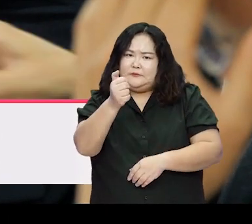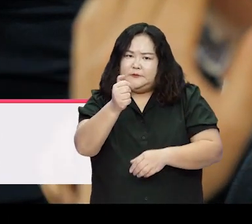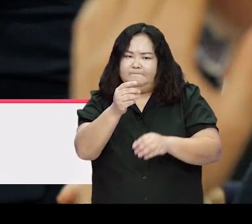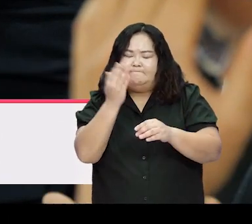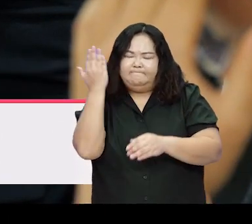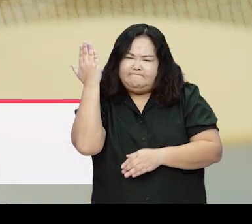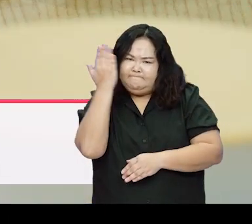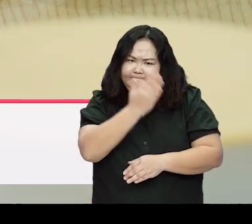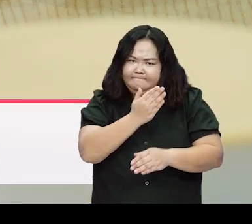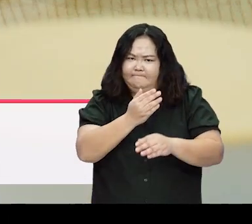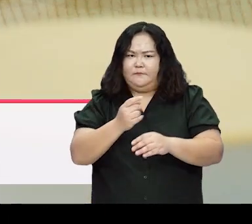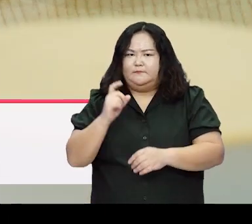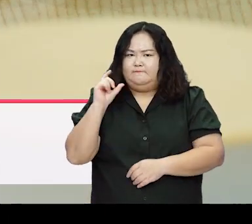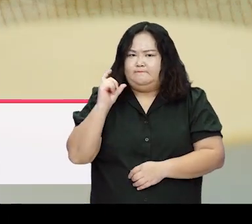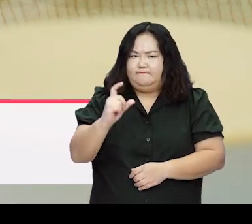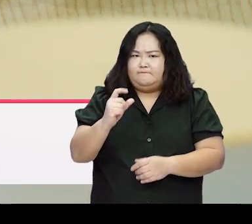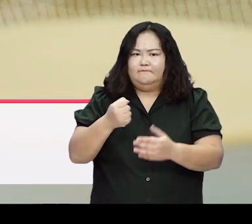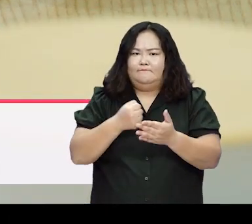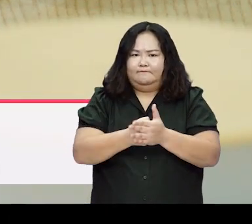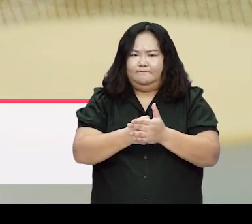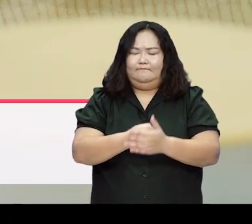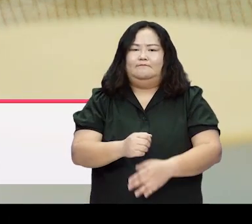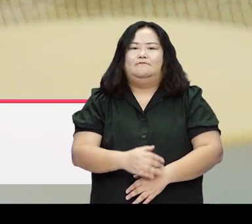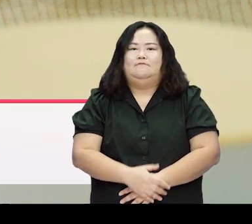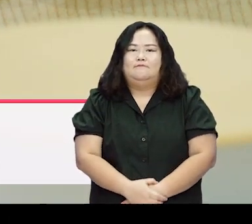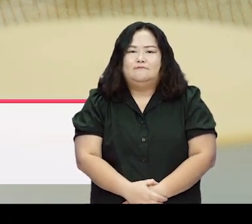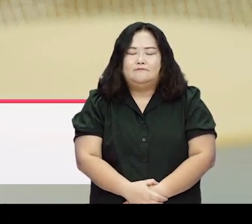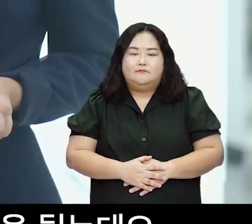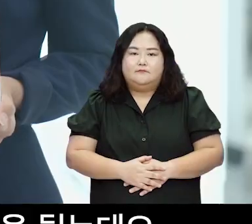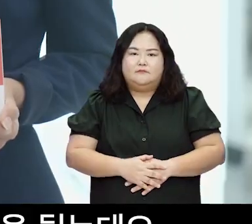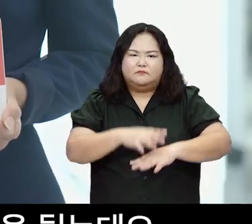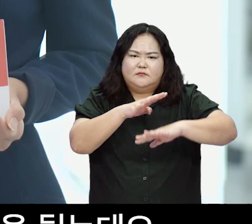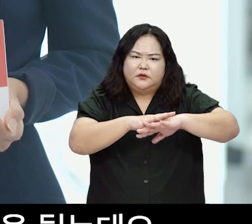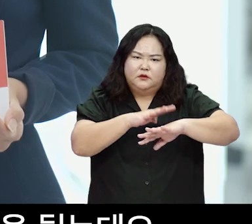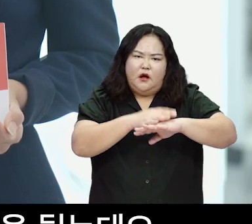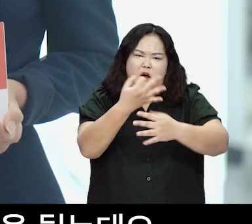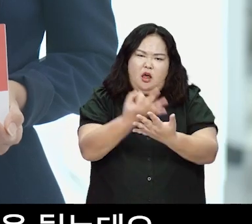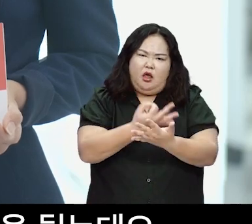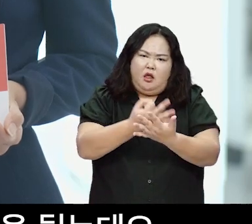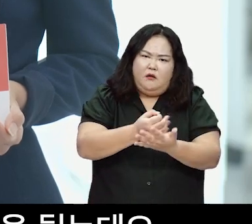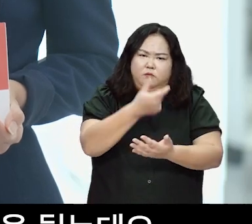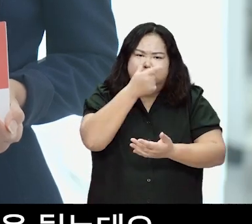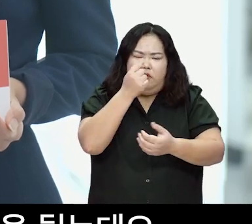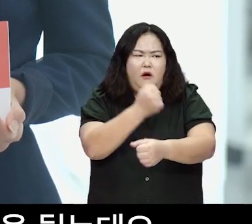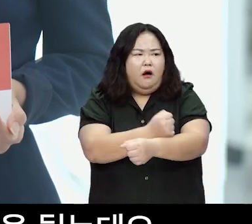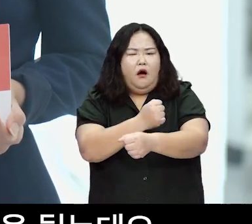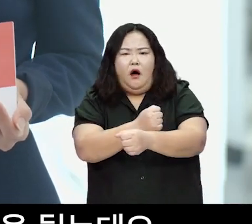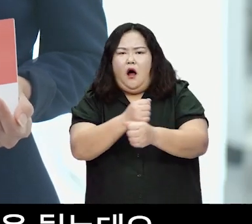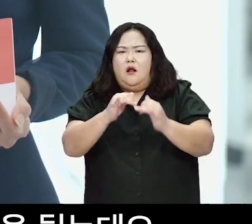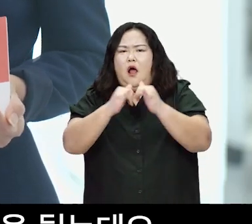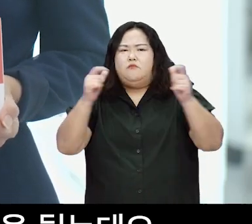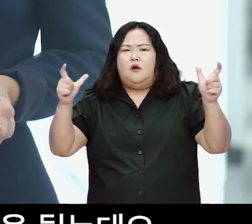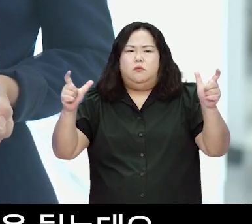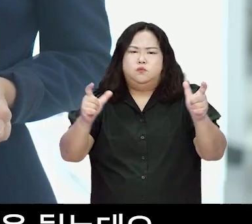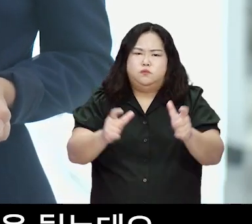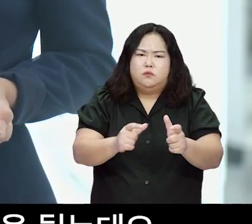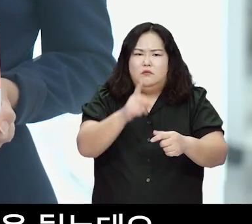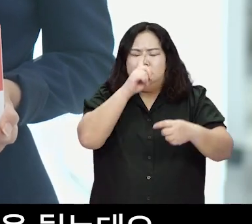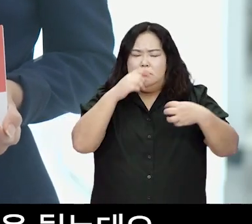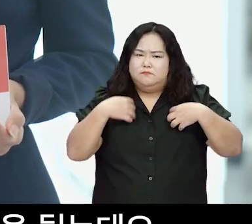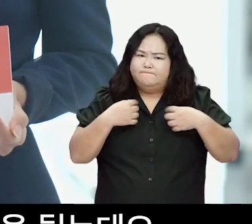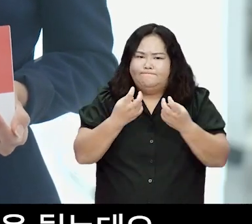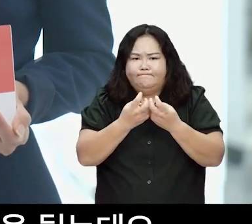선정하며 2050년 탄소 중립 실현을 다짐했습니다 농가소득 감소와 농업인력 축소가 겹치며